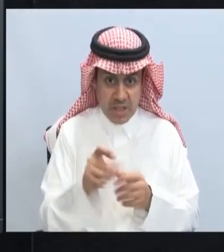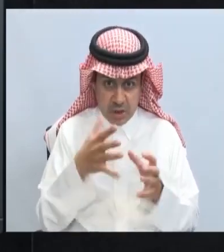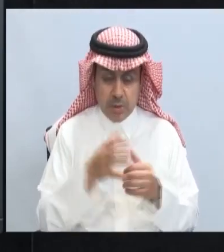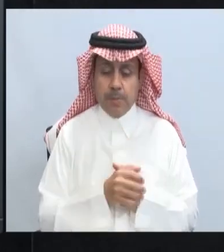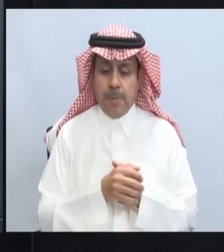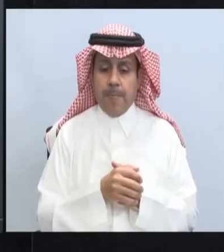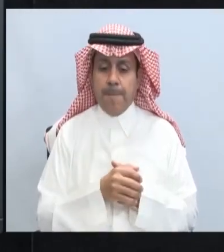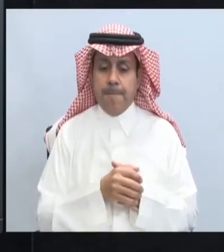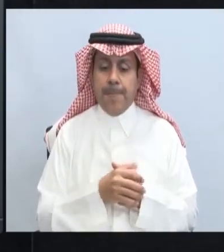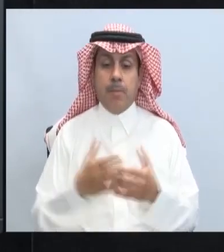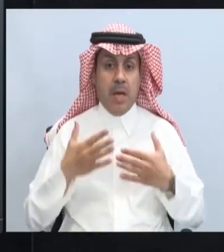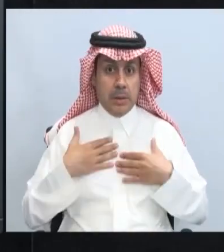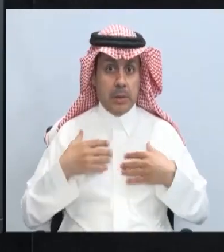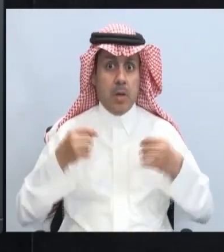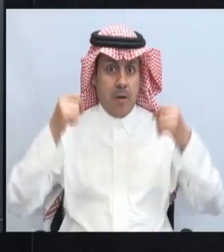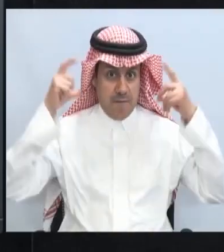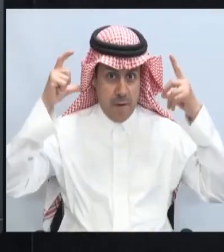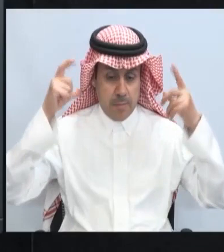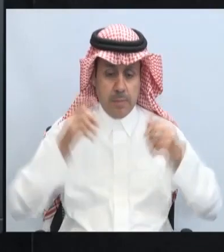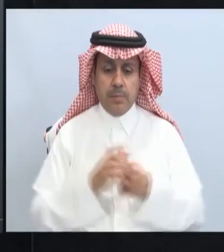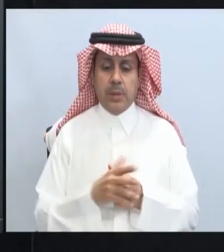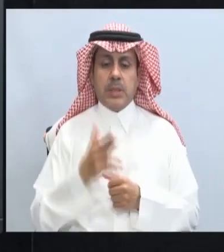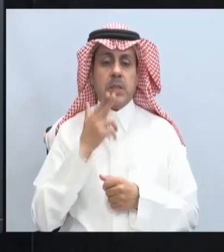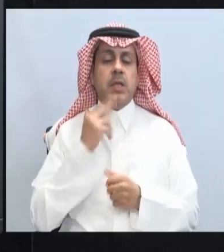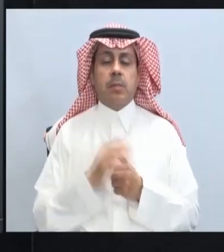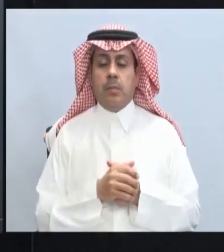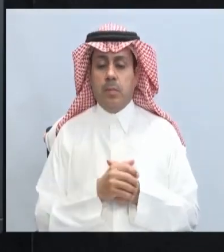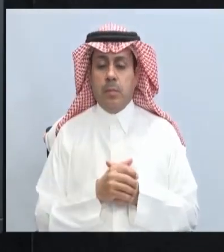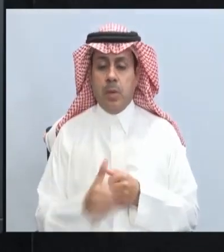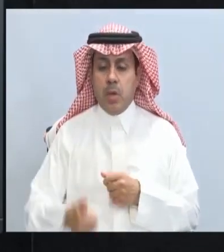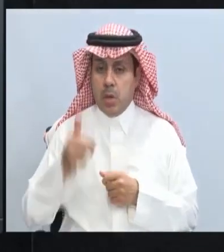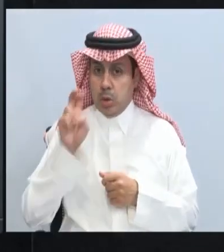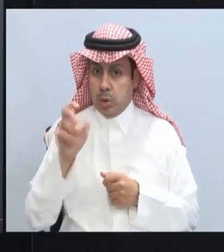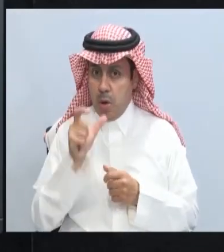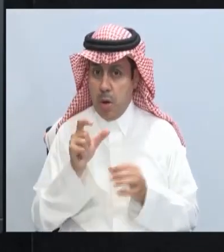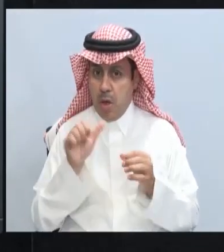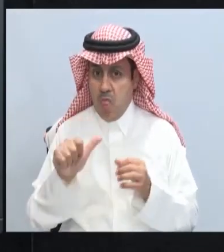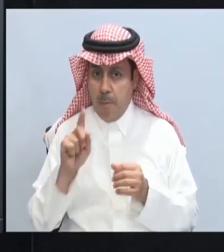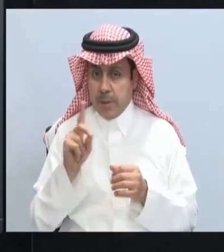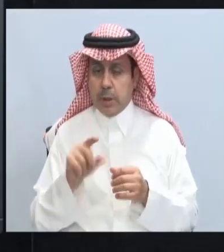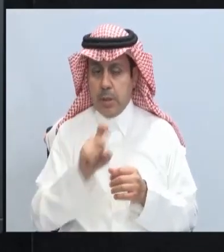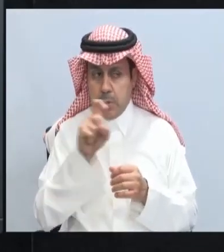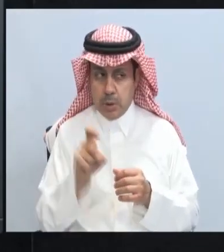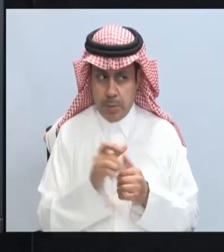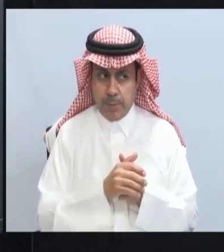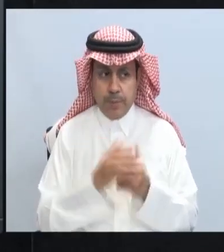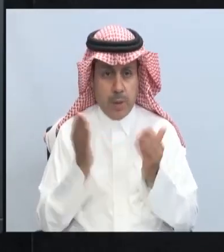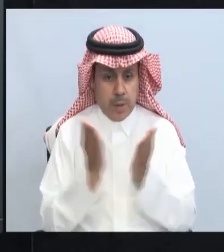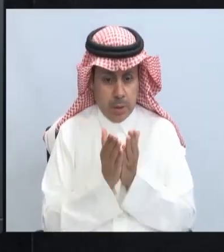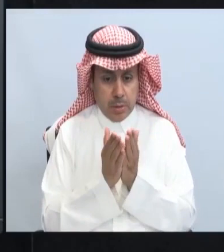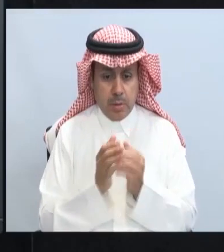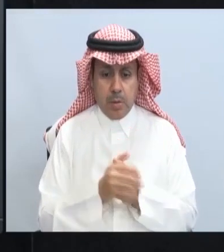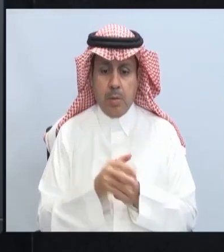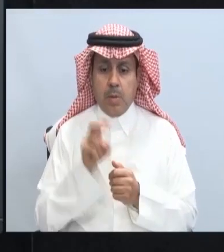لماذا لما عنده من ذلك التصور السليم والاتقان والضبط لهذه المسائل من خلال الدراسه من خلال